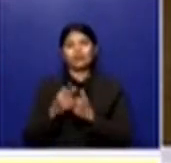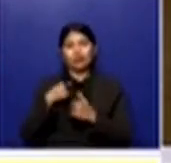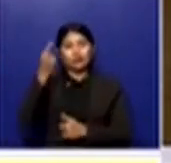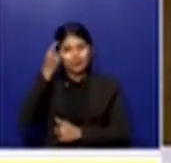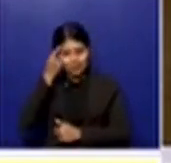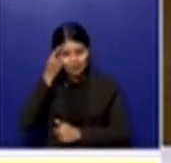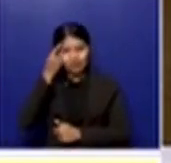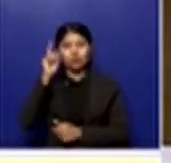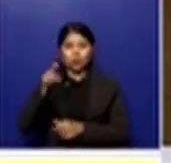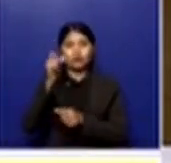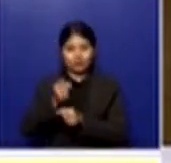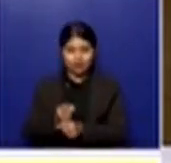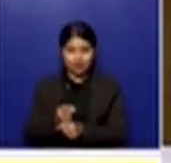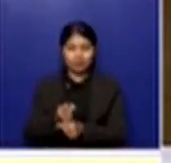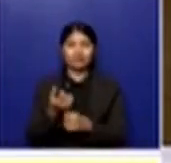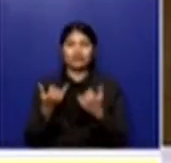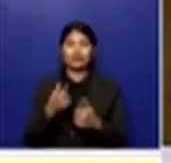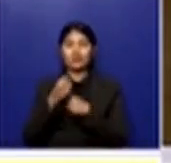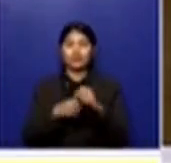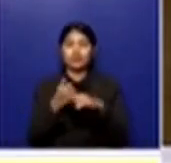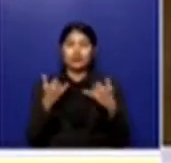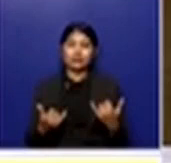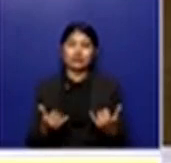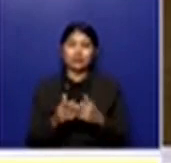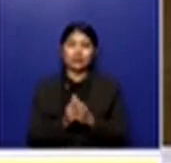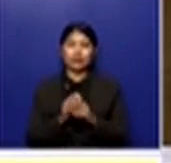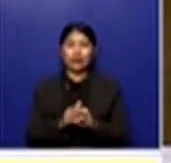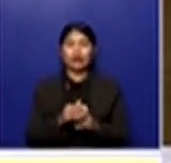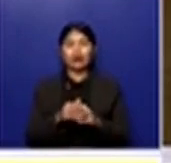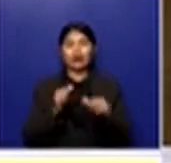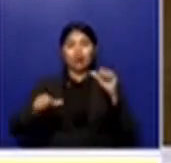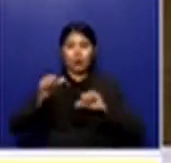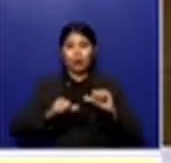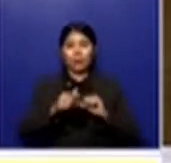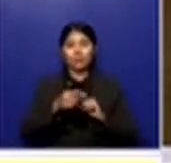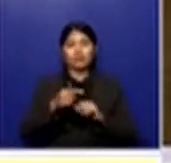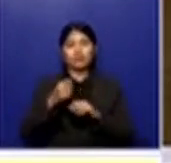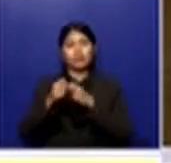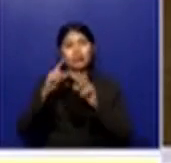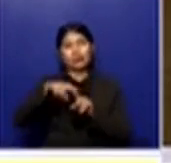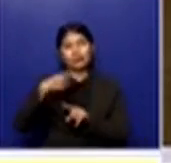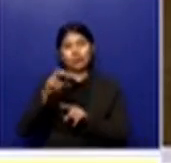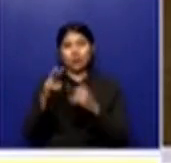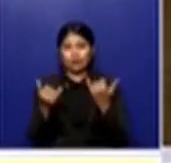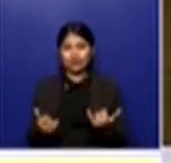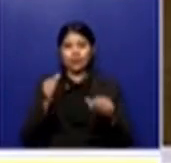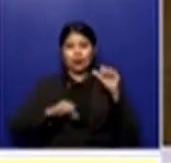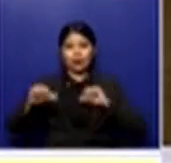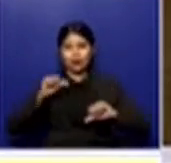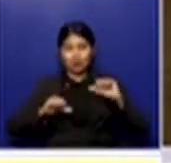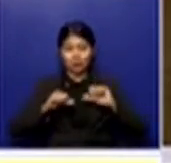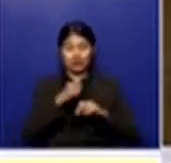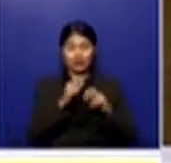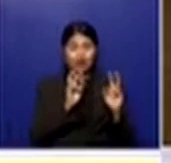ดว่าเราจำเป็นต้องทำเพราะนั้นจากปีนี้ที่เรามีปลายจวักนะคะปลายปีนี้เรากำลังจะมีละครใหญ่อีกหนึ่งเรื่องน